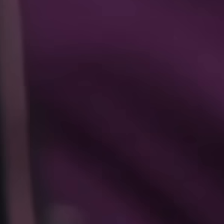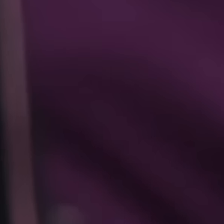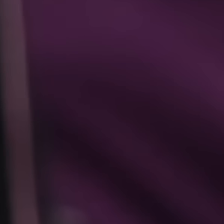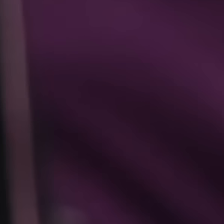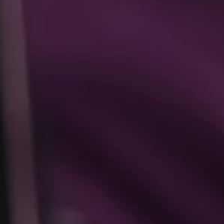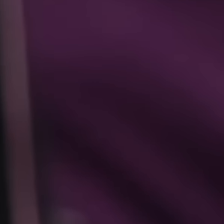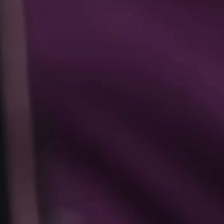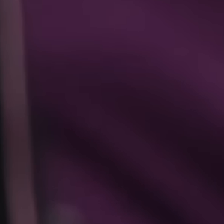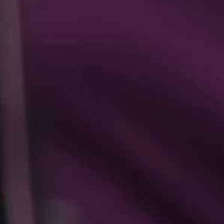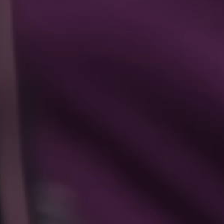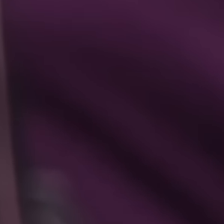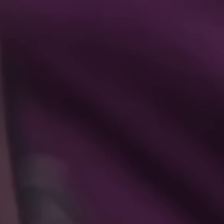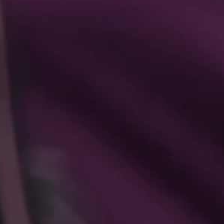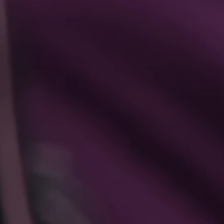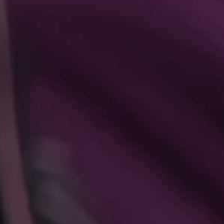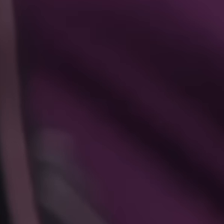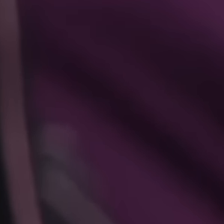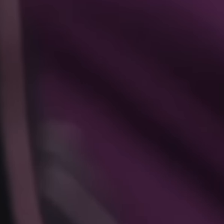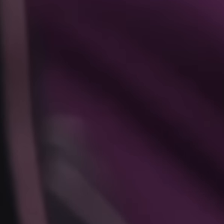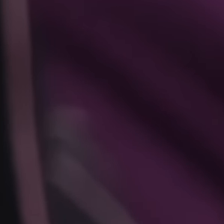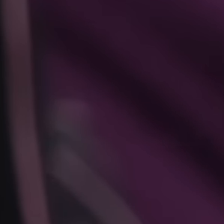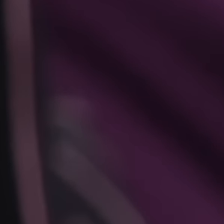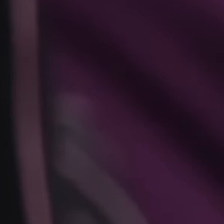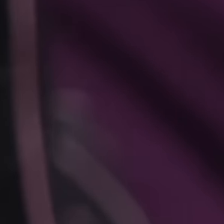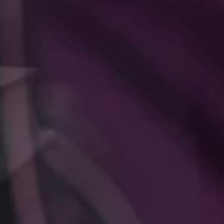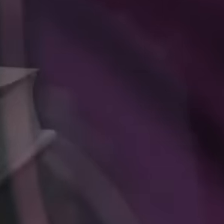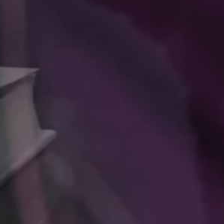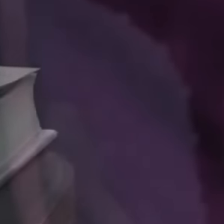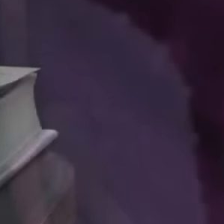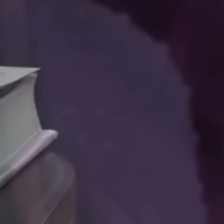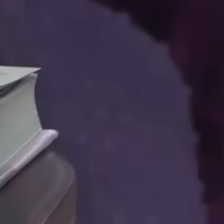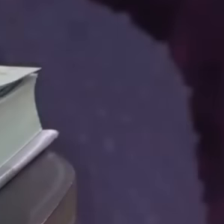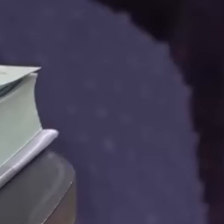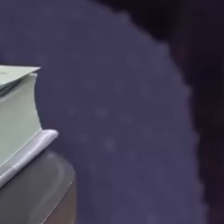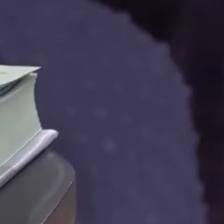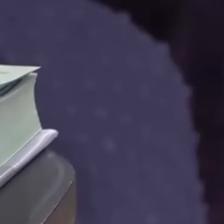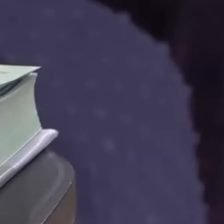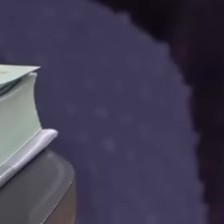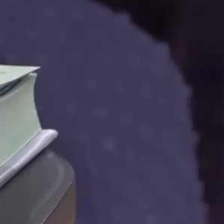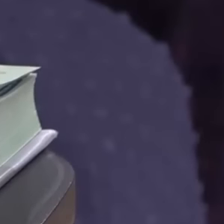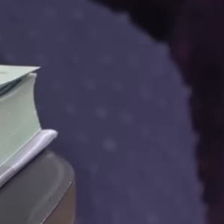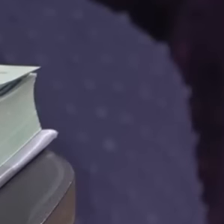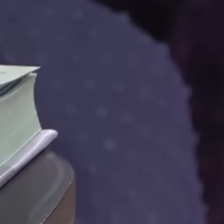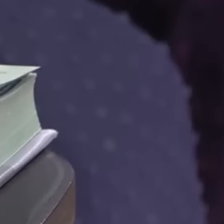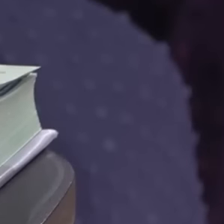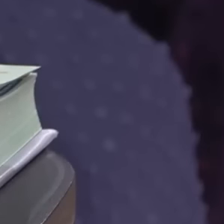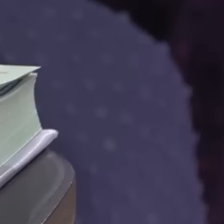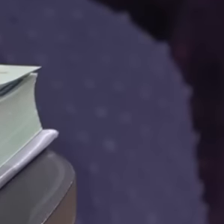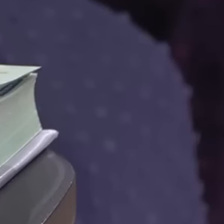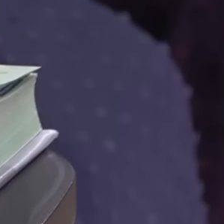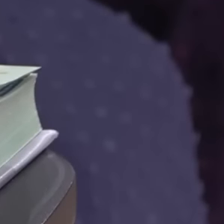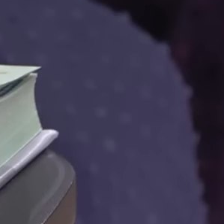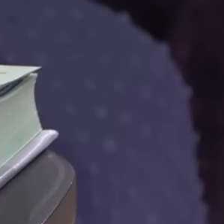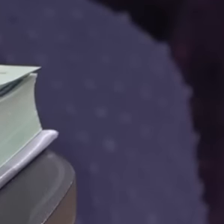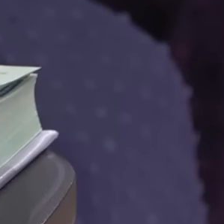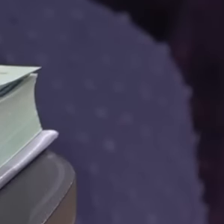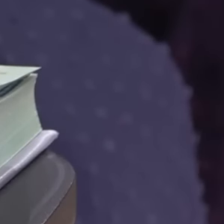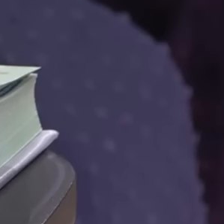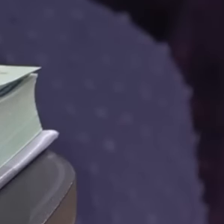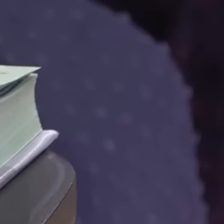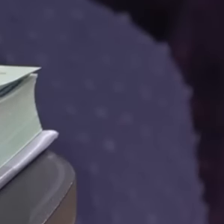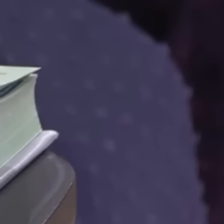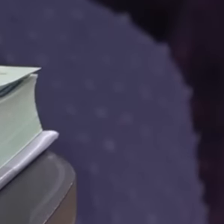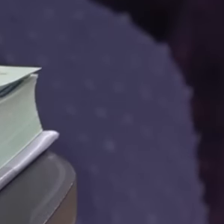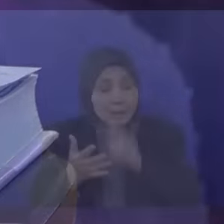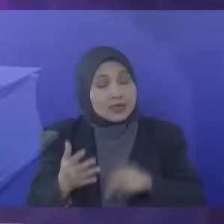ah jadi dipanggil waqaf ta'anu yang ya itulah yang termasuk berkait Hah wakaf yang berkait maksud dia Jadi kita Pilihlah contohnya